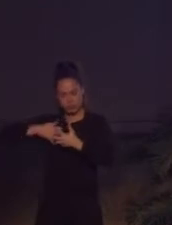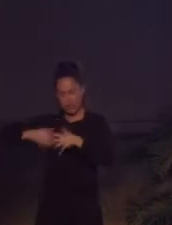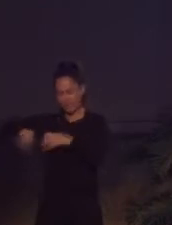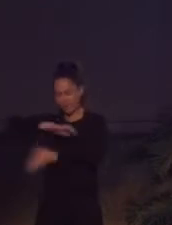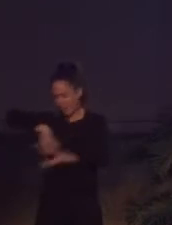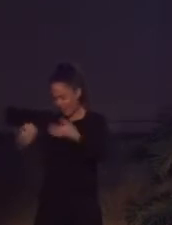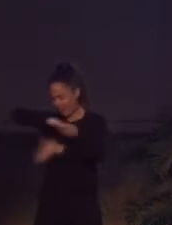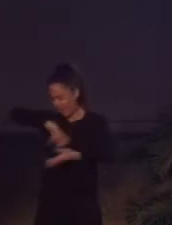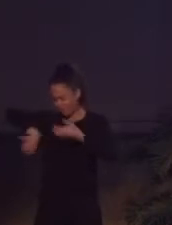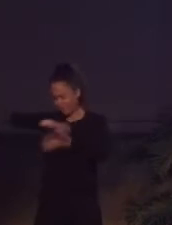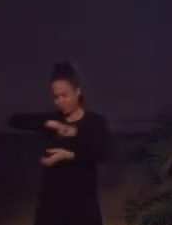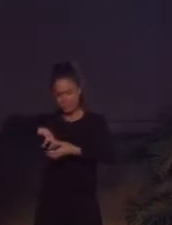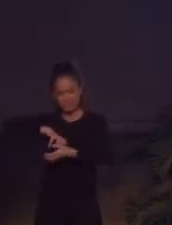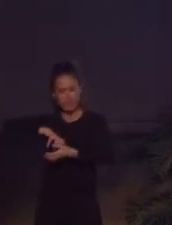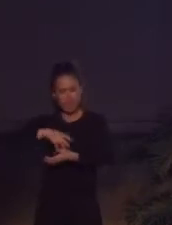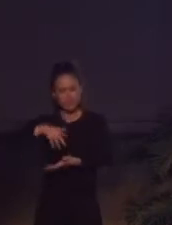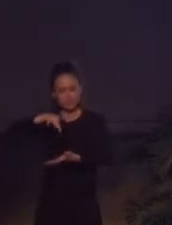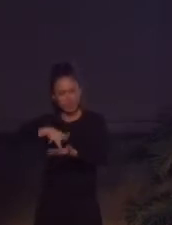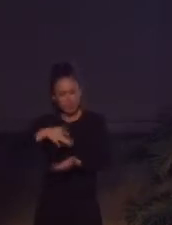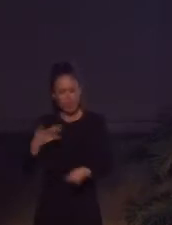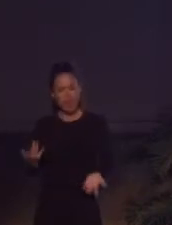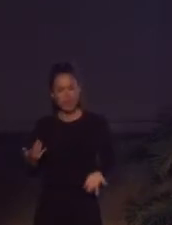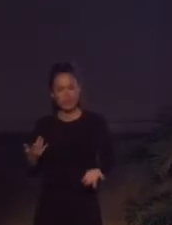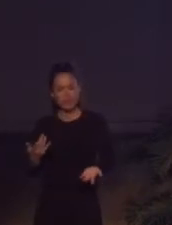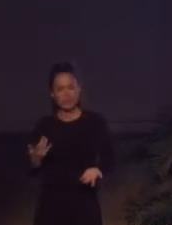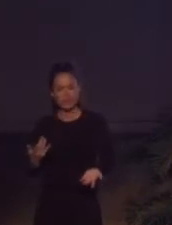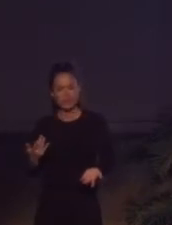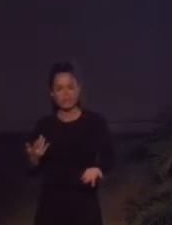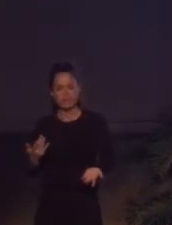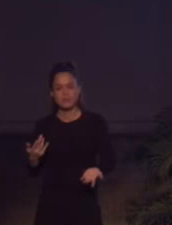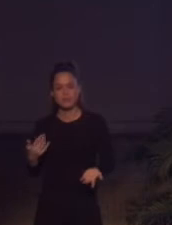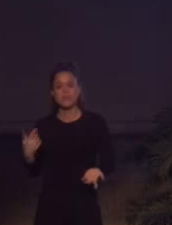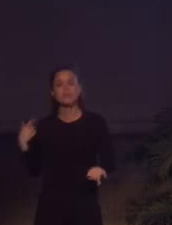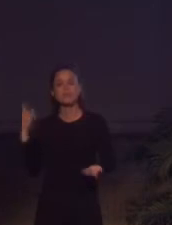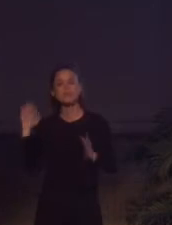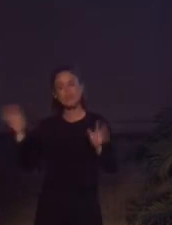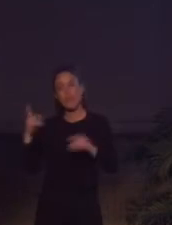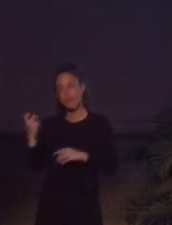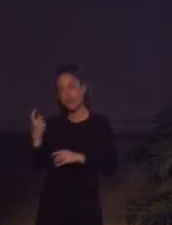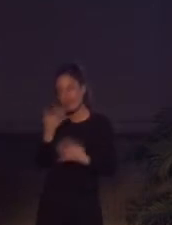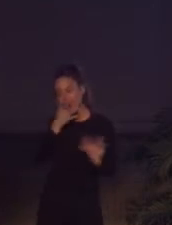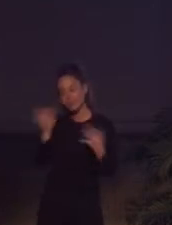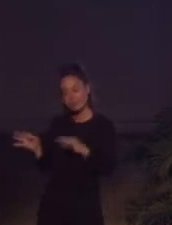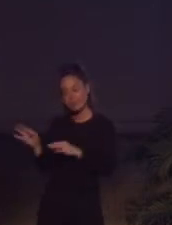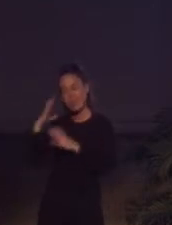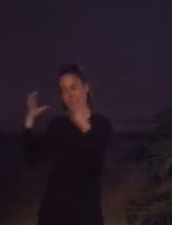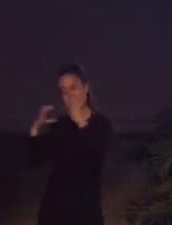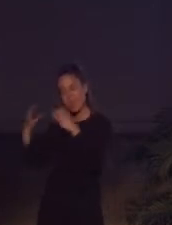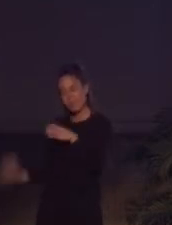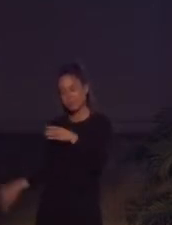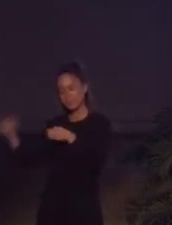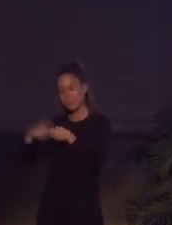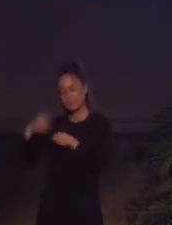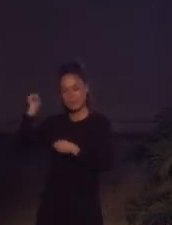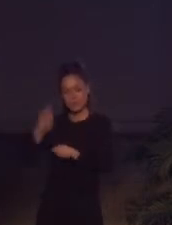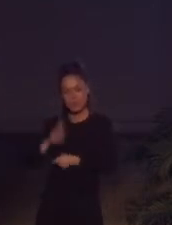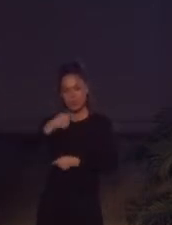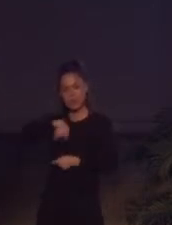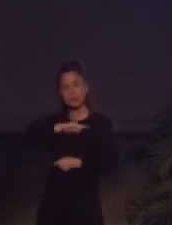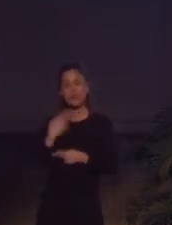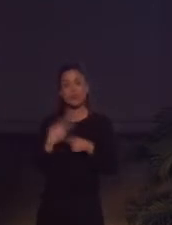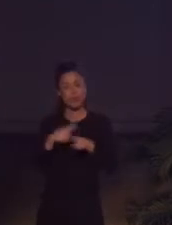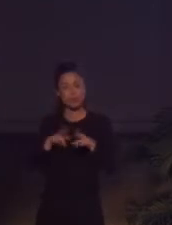egiteko momentu hau izan dadin animaliak ere kontuan hartuz, ez? Eta hori da gure militantzia. Osea, gu politikoak